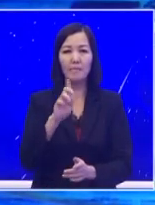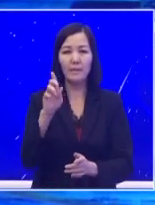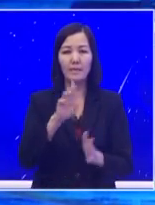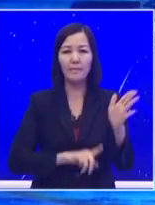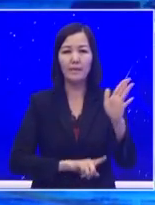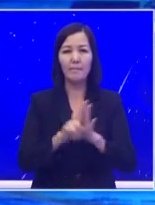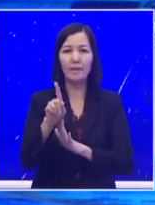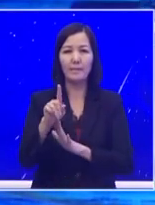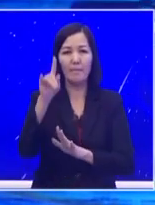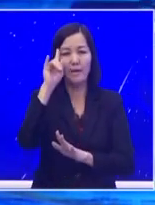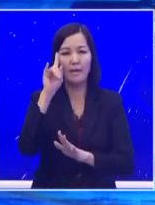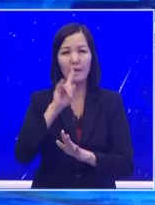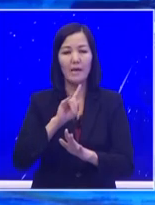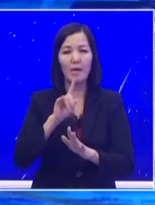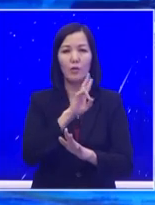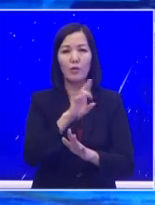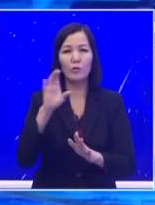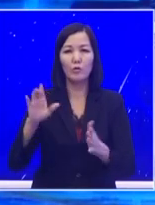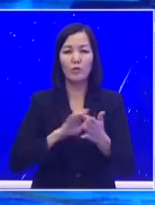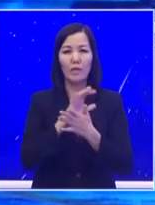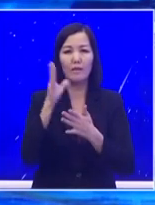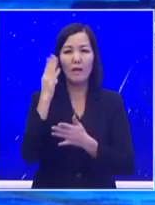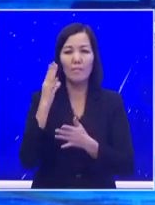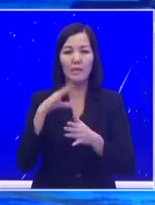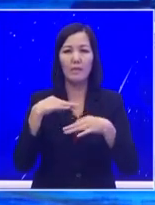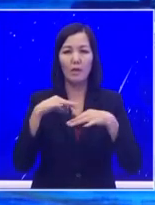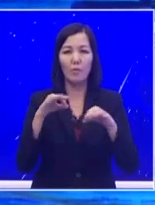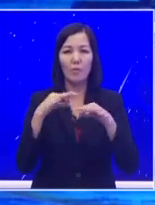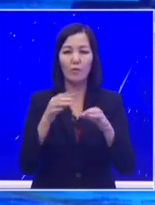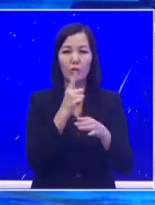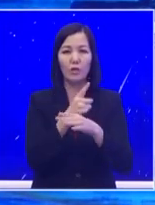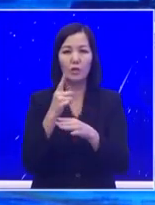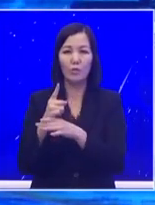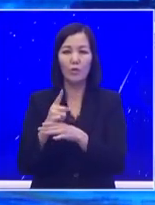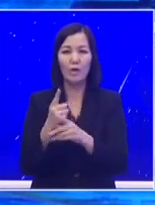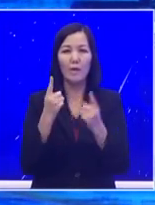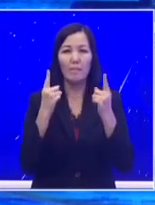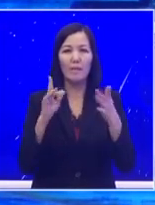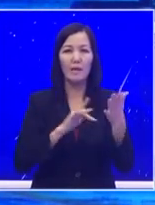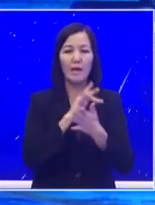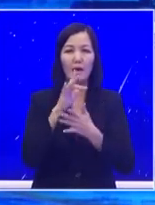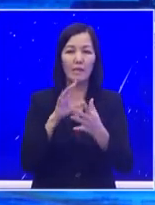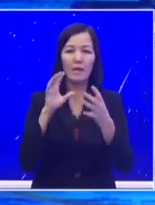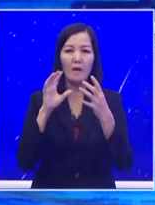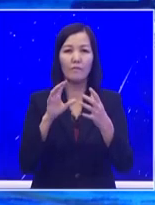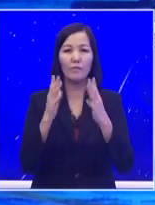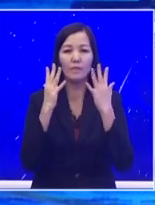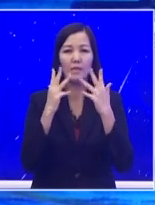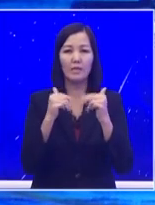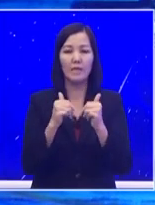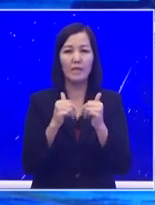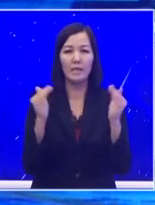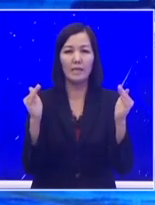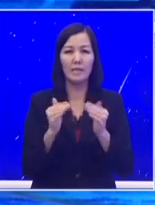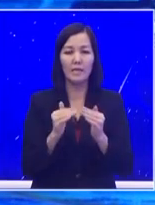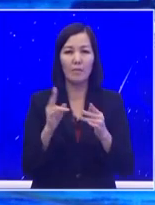Бейсенбіден бастап елдегі бас қала Нұр-Сұлтан мен Алматыда көлік қозғалысына шектеу қойылды. Мегаполистердегі автобустардың саны қысқартылып, түнгі